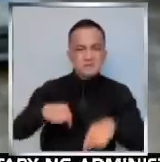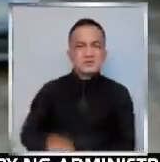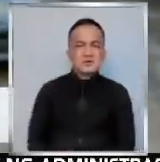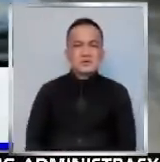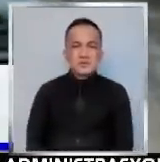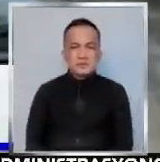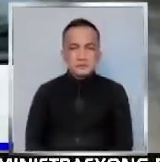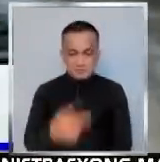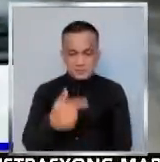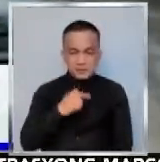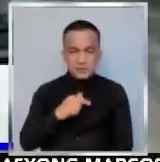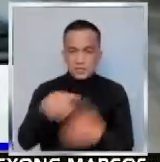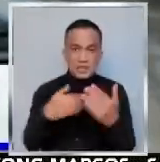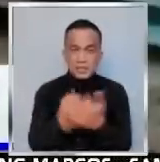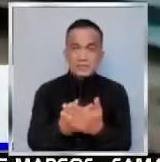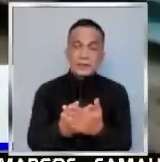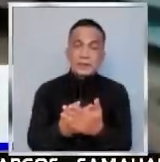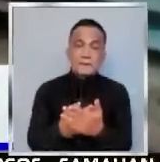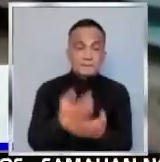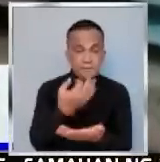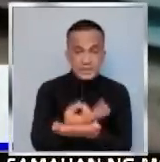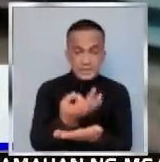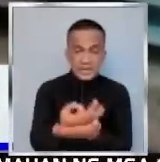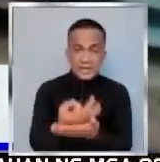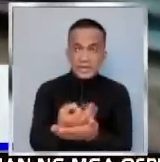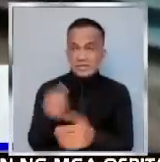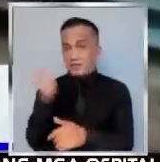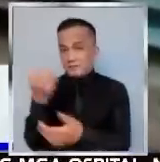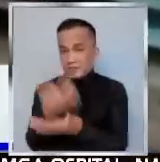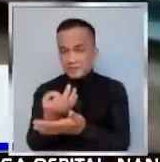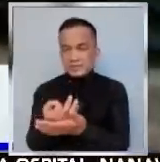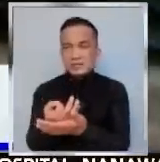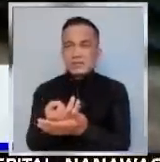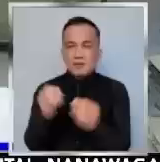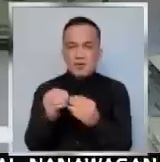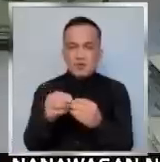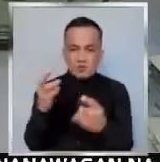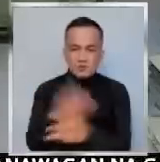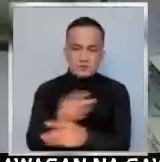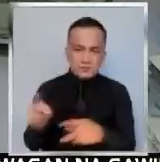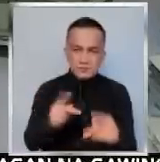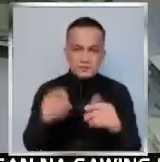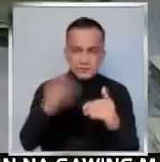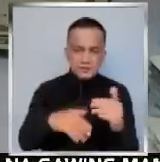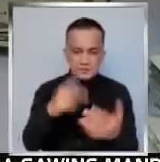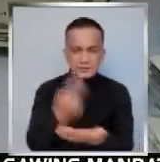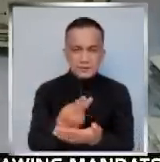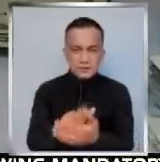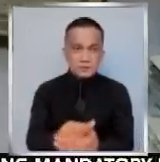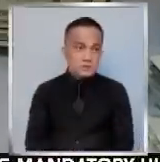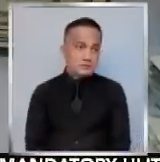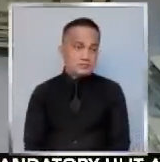ng currency ay apektado at may ibang currency pa raw na mas masama pa ang performance kesa sa piso. The Japanese yen is worse